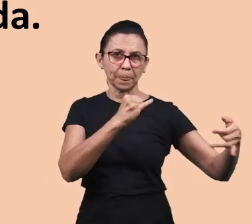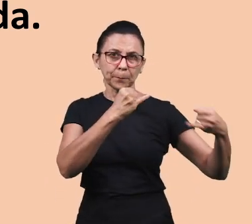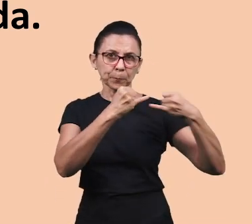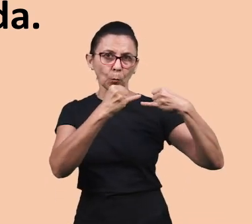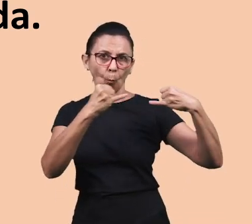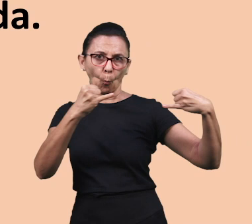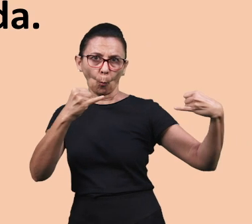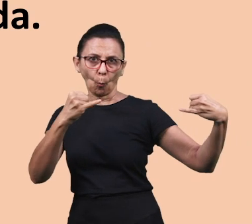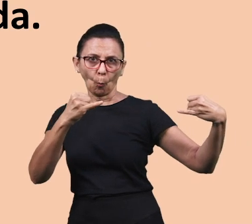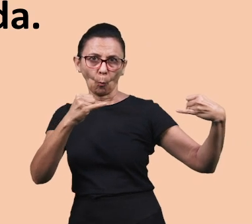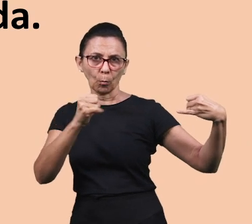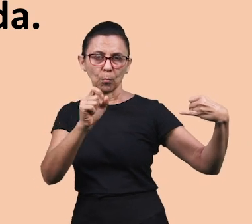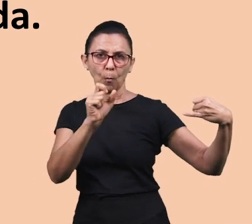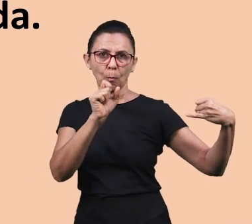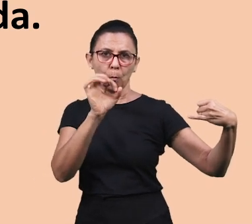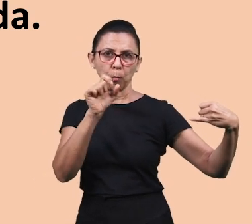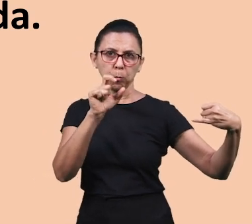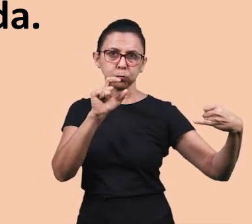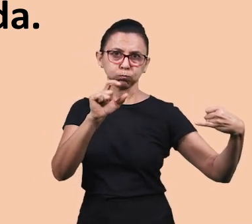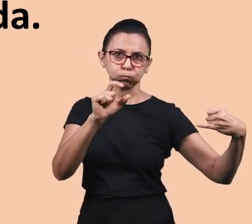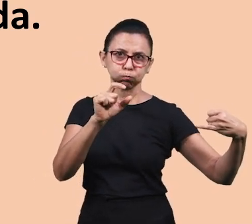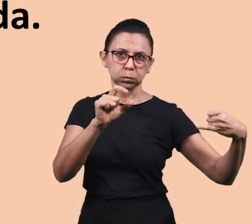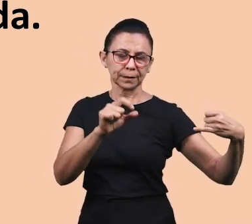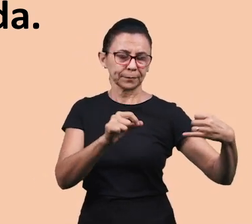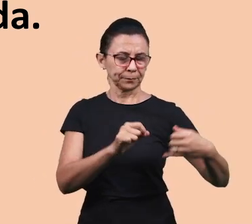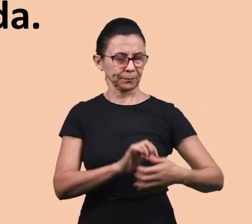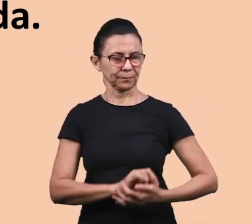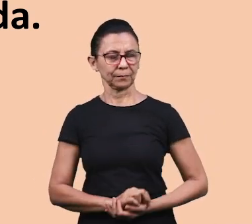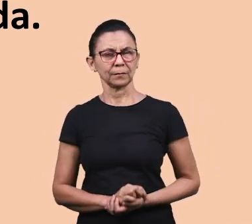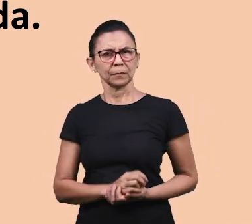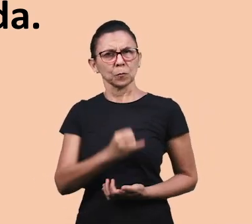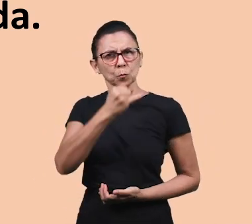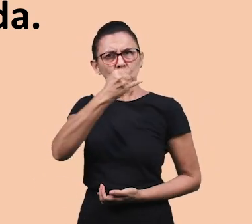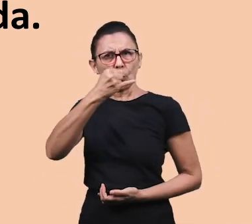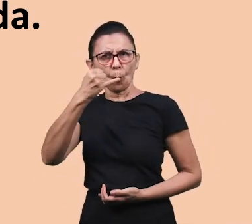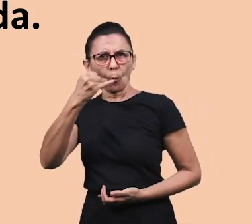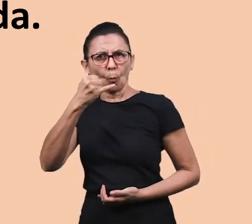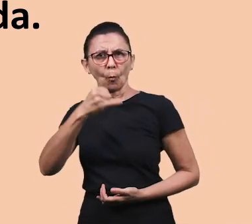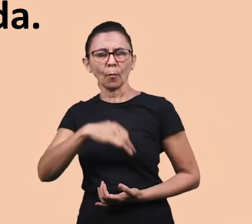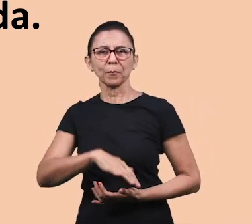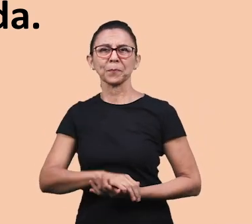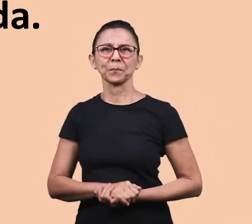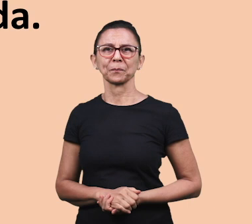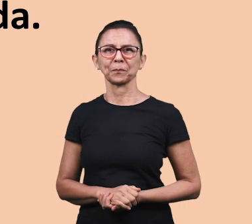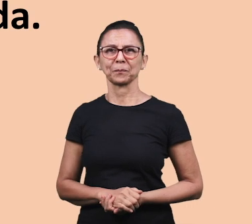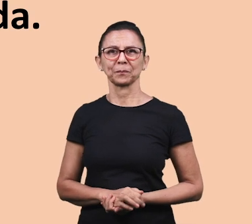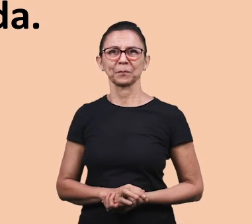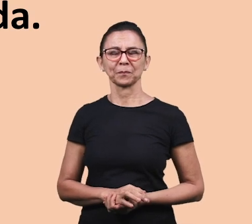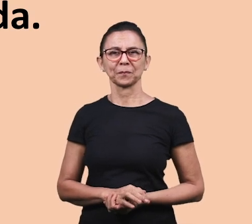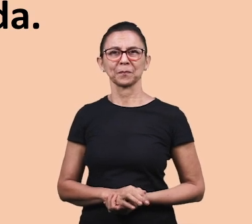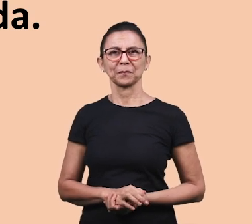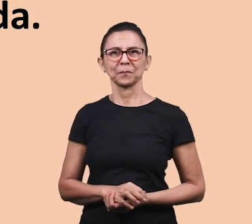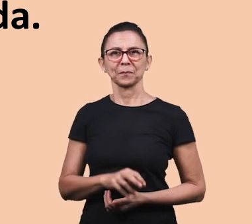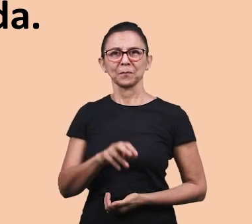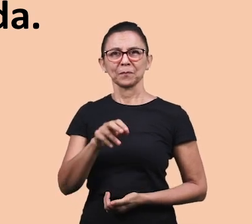plus fine vers la plus grosse, plus épaisse. Nous appelons la plus fine de première